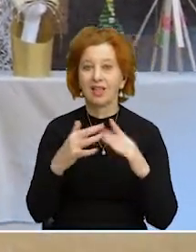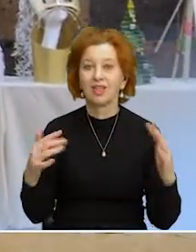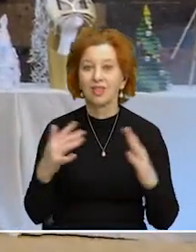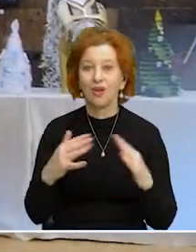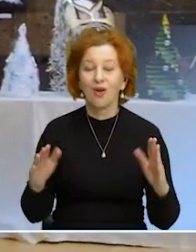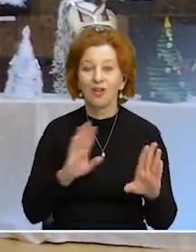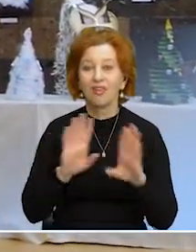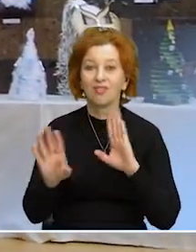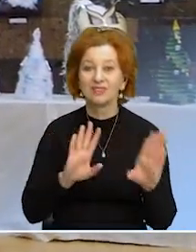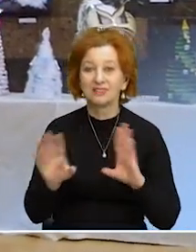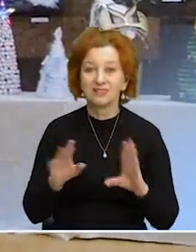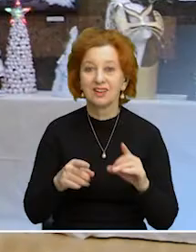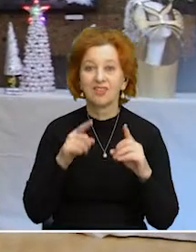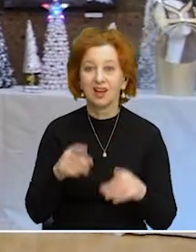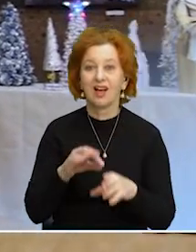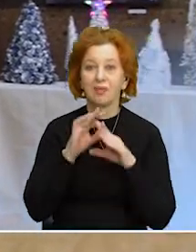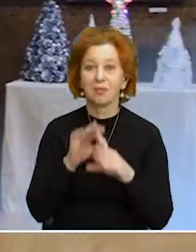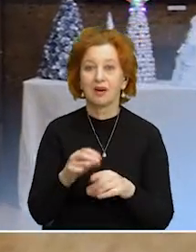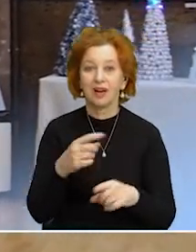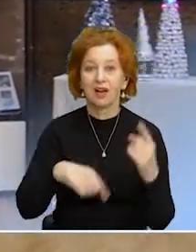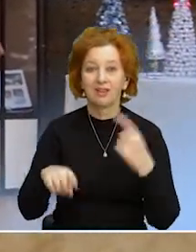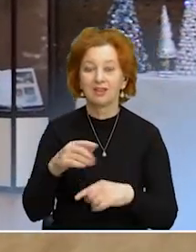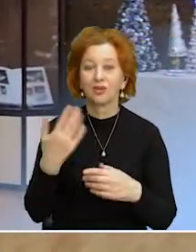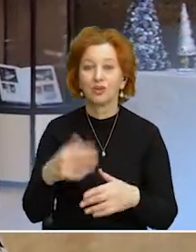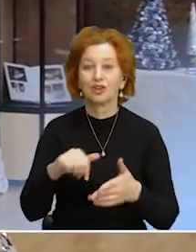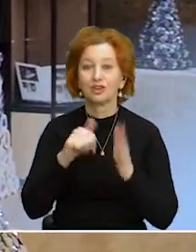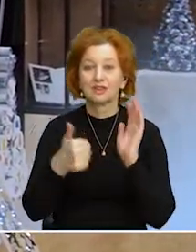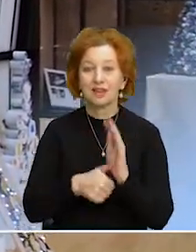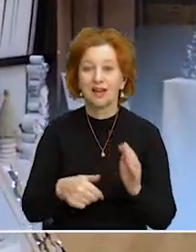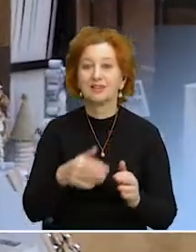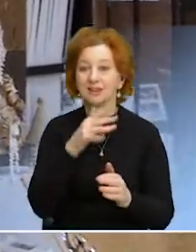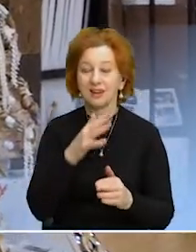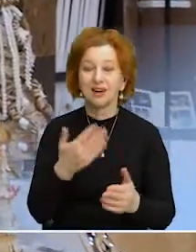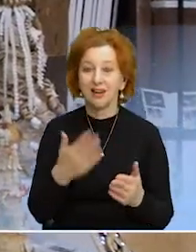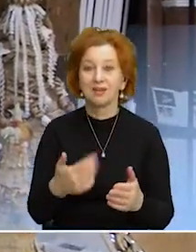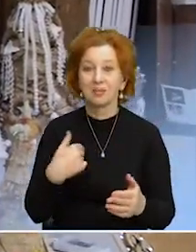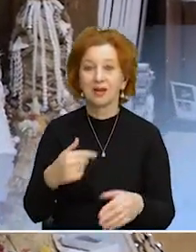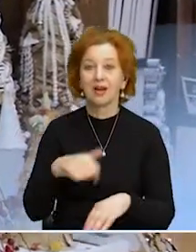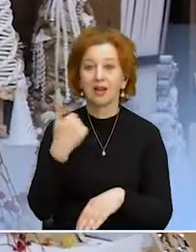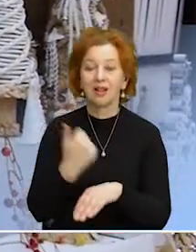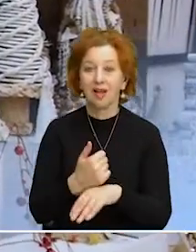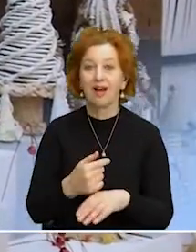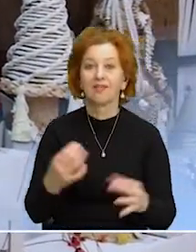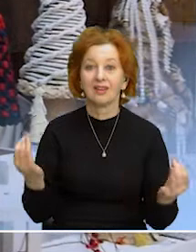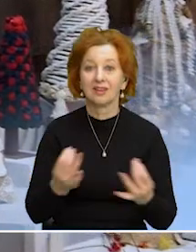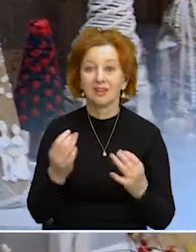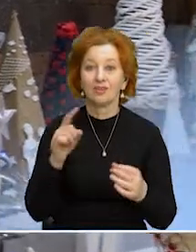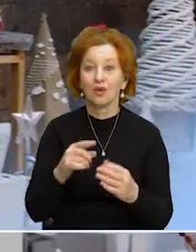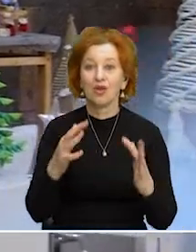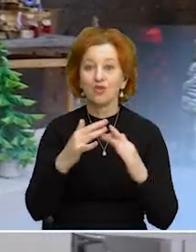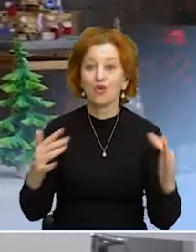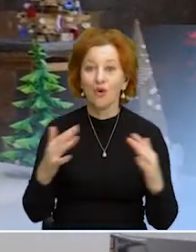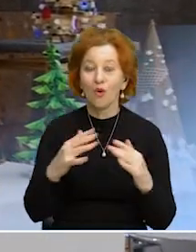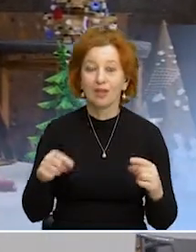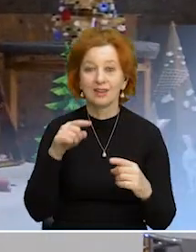Это такая выставка, и она проходит в публичке уже в 16-й раз. Ну и ее главный прикол в том, что елки